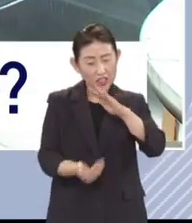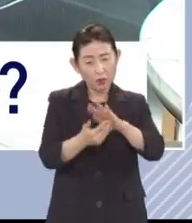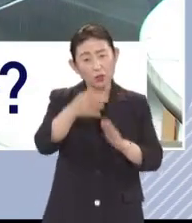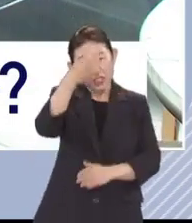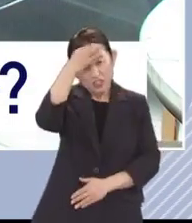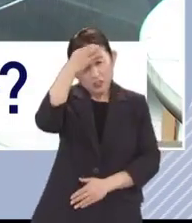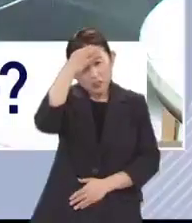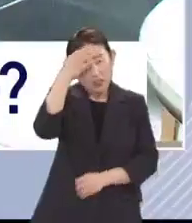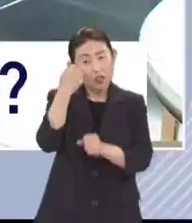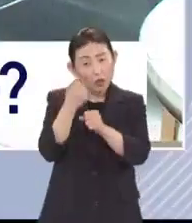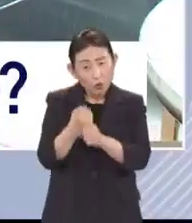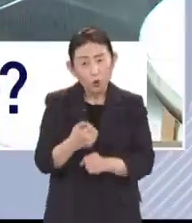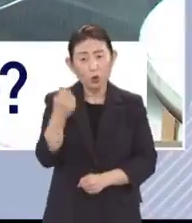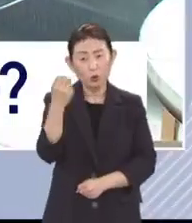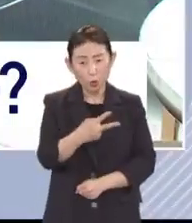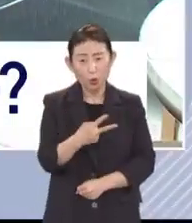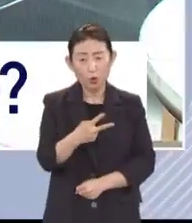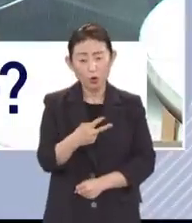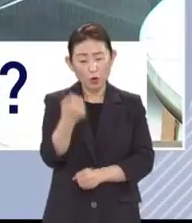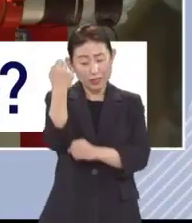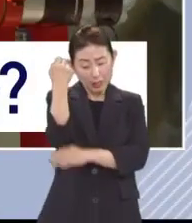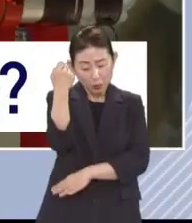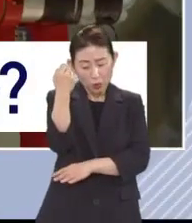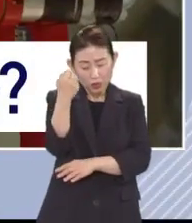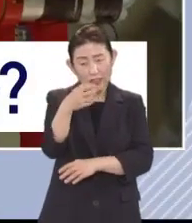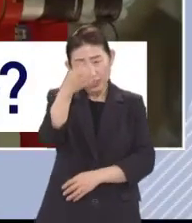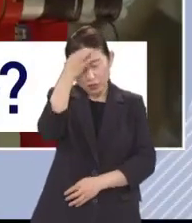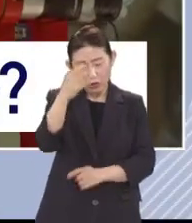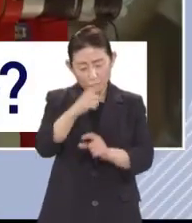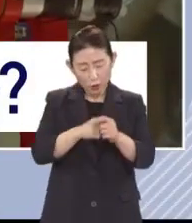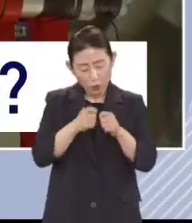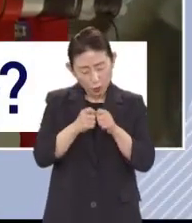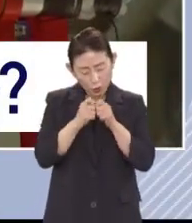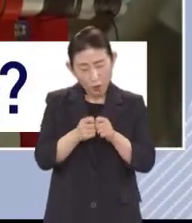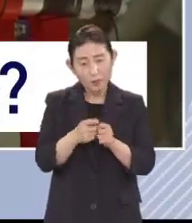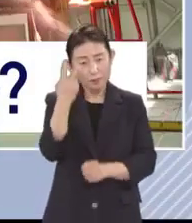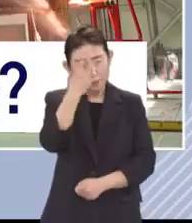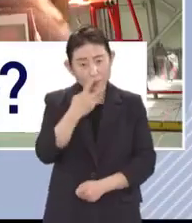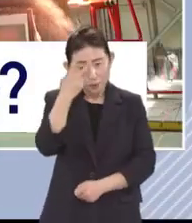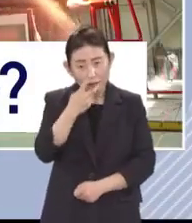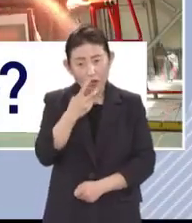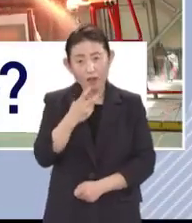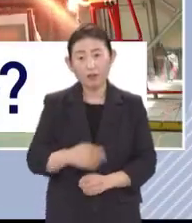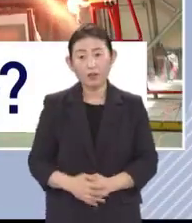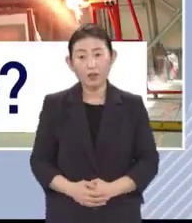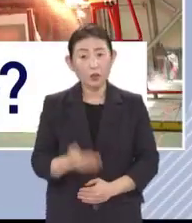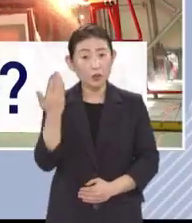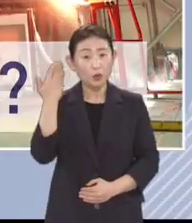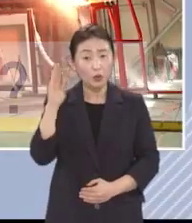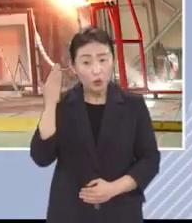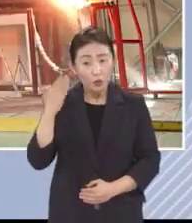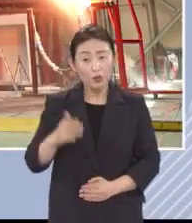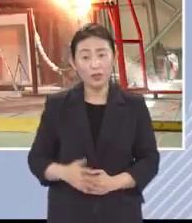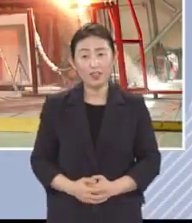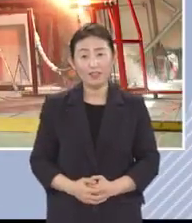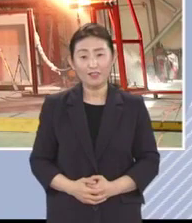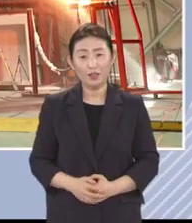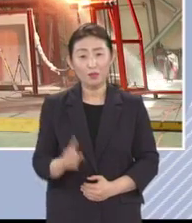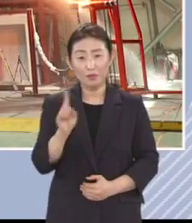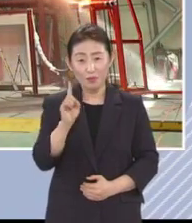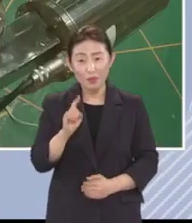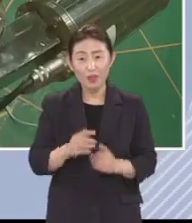개발하지만 그간 놓쳤던 기반 기술들을 꼼꼼히 잘 챙겨 나가는 노력을 지금 하고 있습니다. 최근에는 이제 기계공학의 꽃이라고